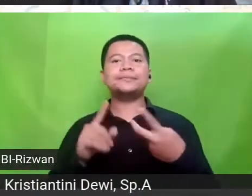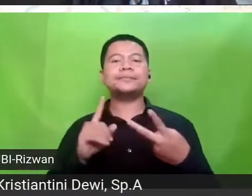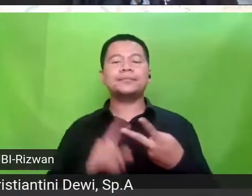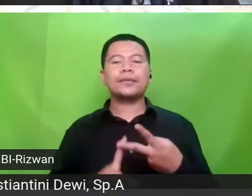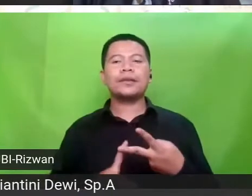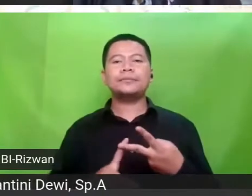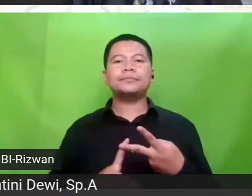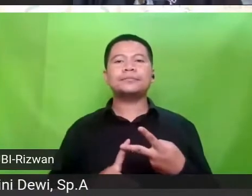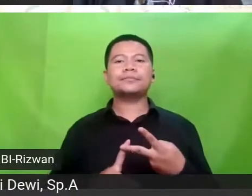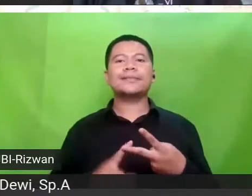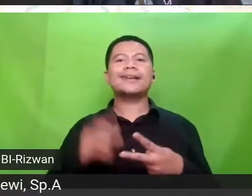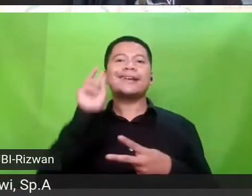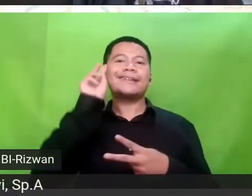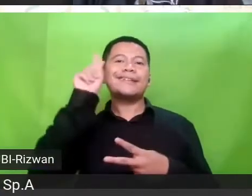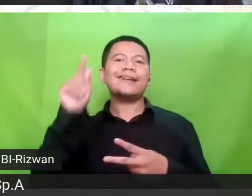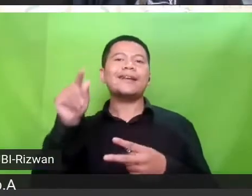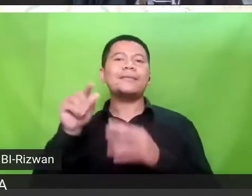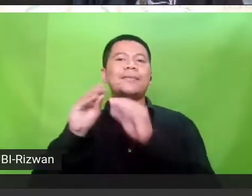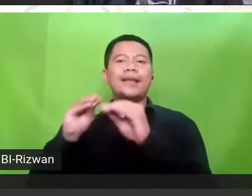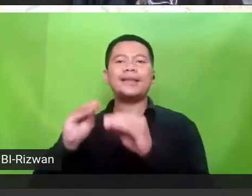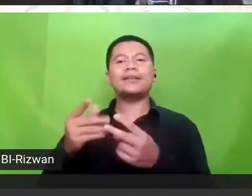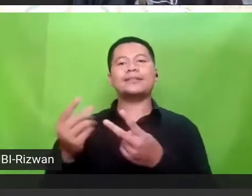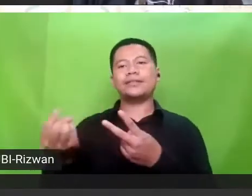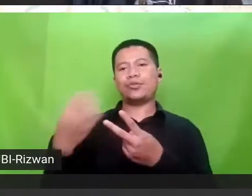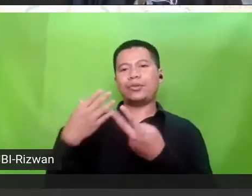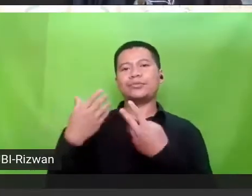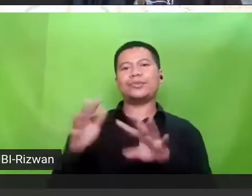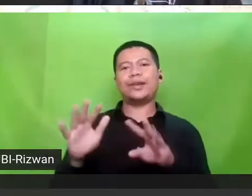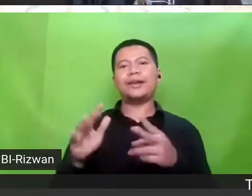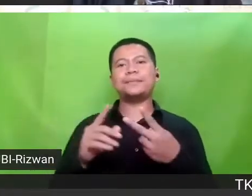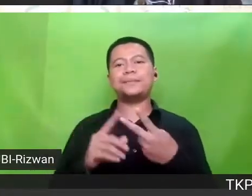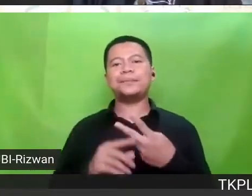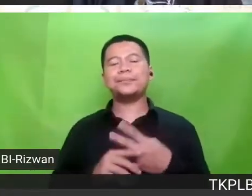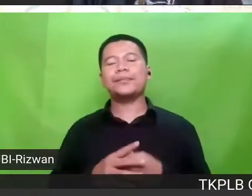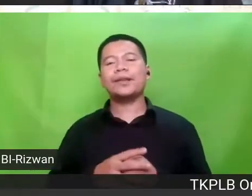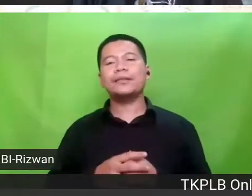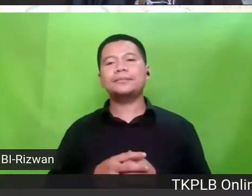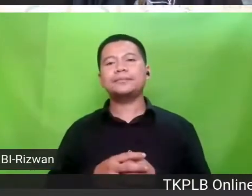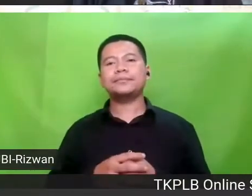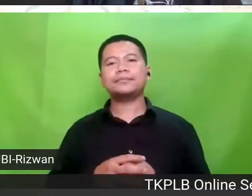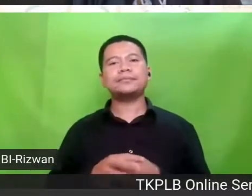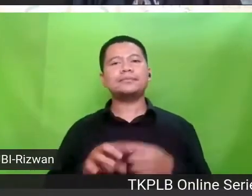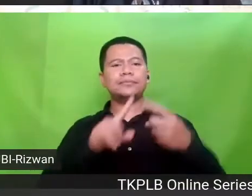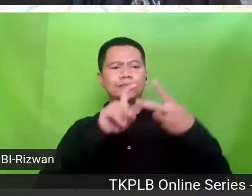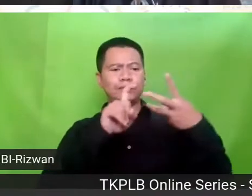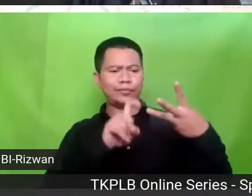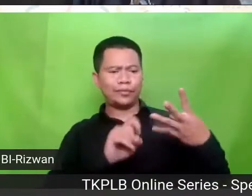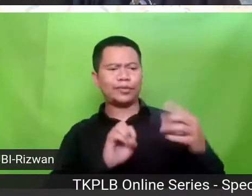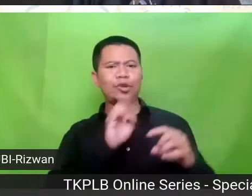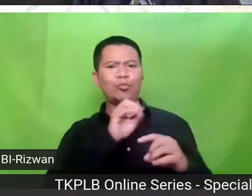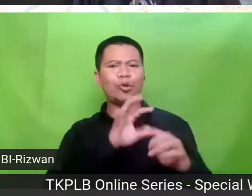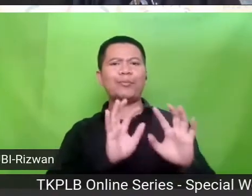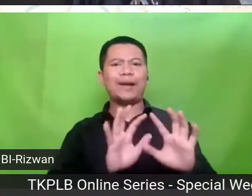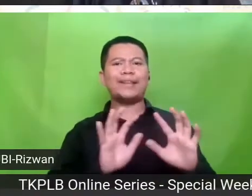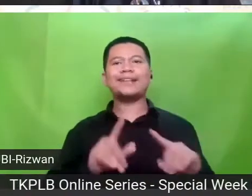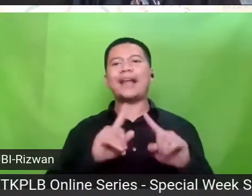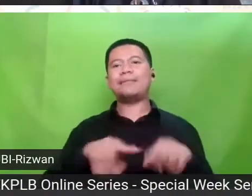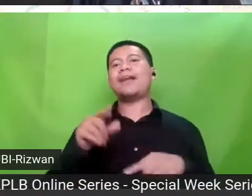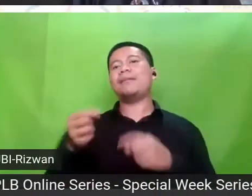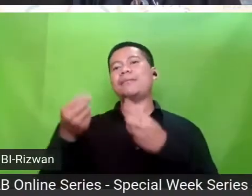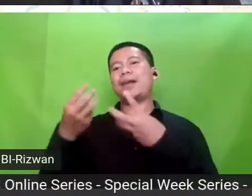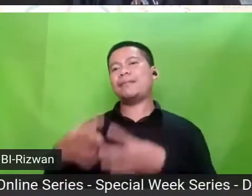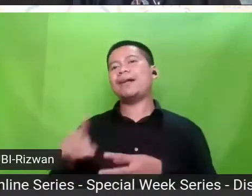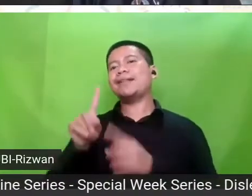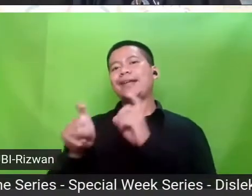strategi mengajar sudah terjawab oleh dokter tadi ya. Jadi banyak sekali yang sudah terjawab. Hanya mungkin ada yang belum terjawab itu